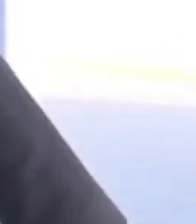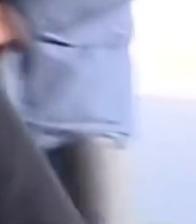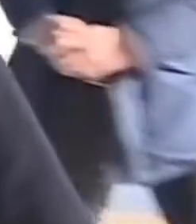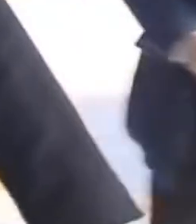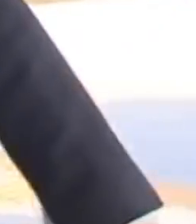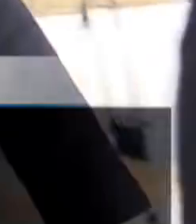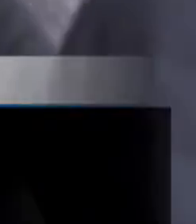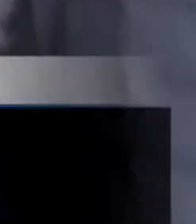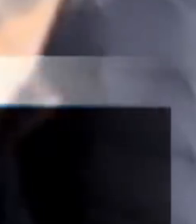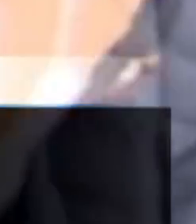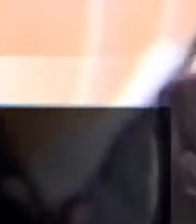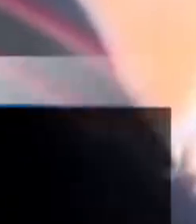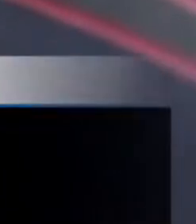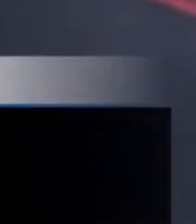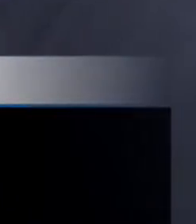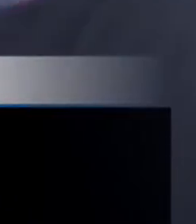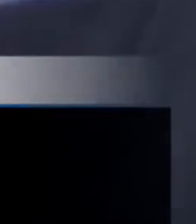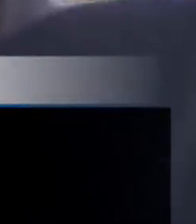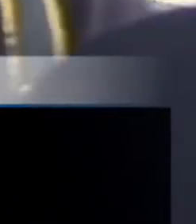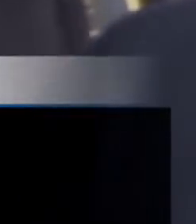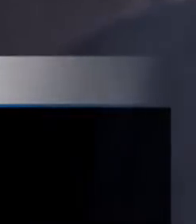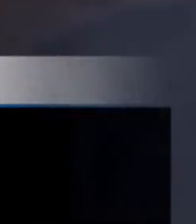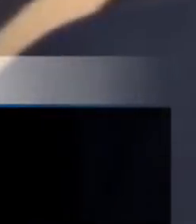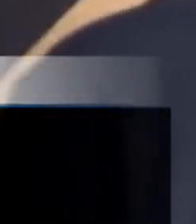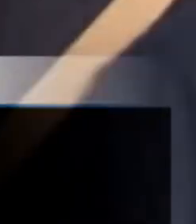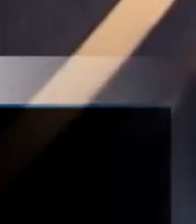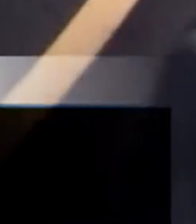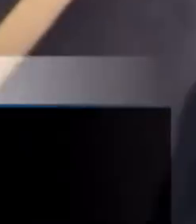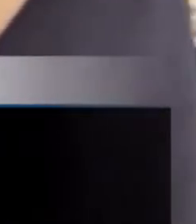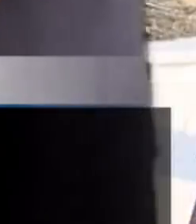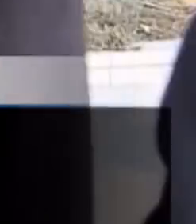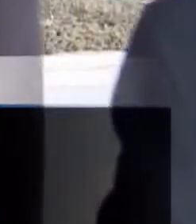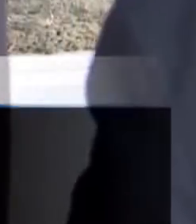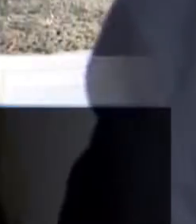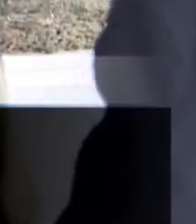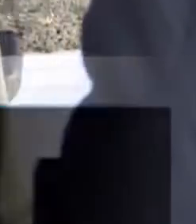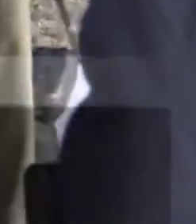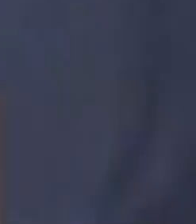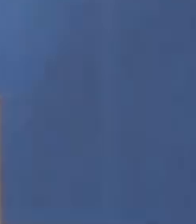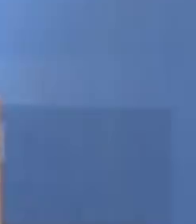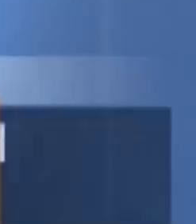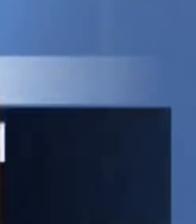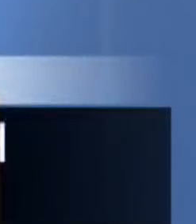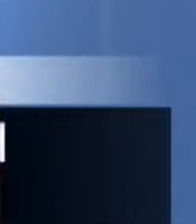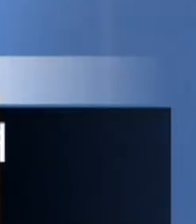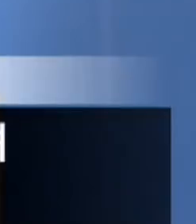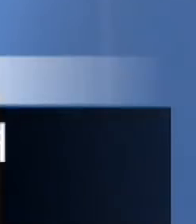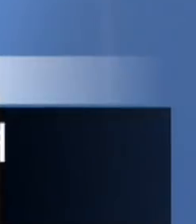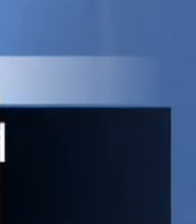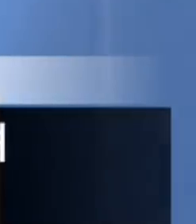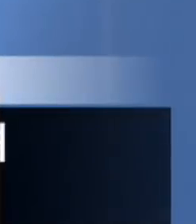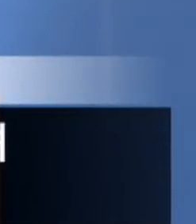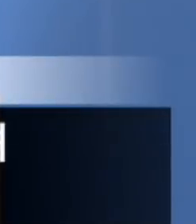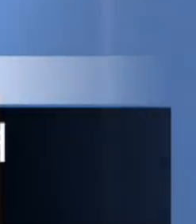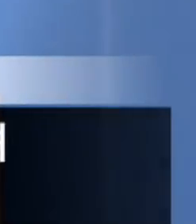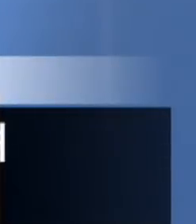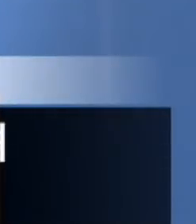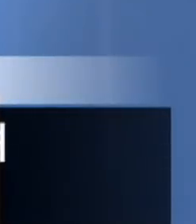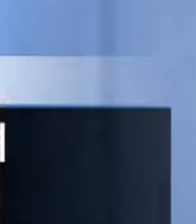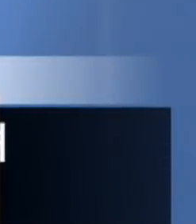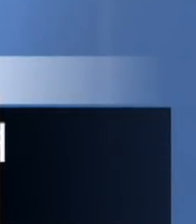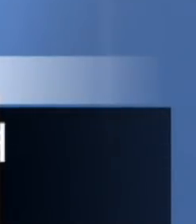하겠습니다. 혹시 국민께 사과 말씀은 따로 없으신가요? 검찰 고발당하셨는데 혹시 이에 대해 한 말씀 해주시죠. 미흡한 준비로